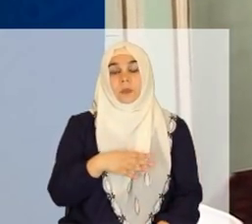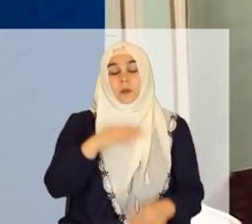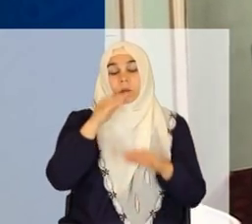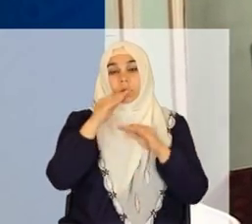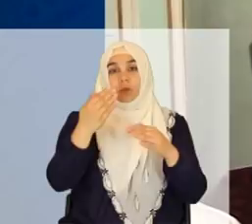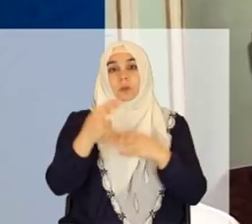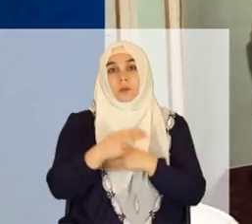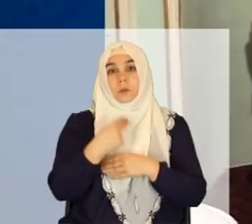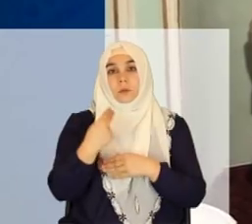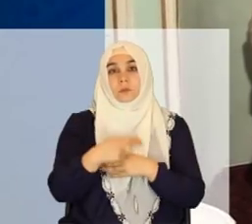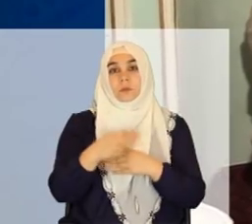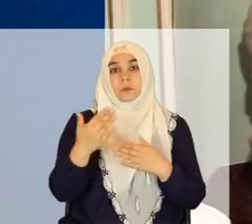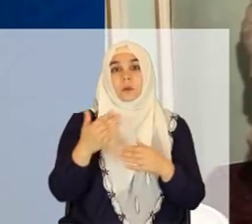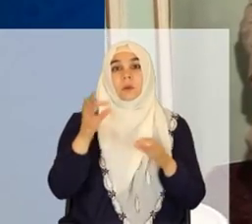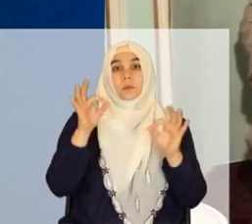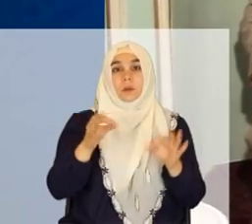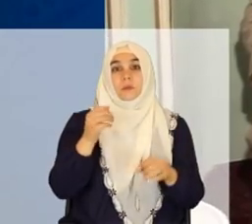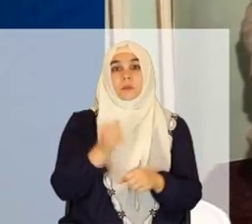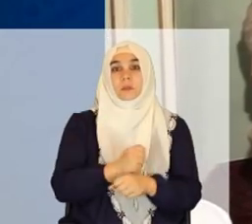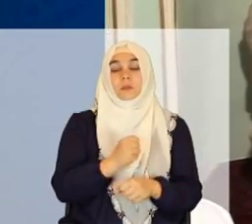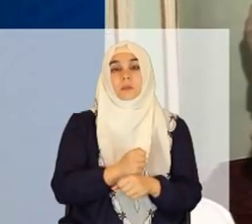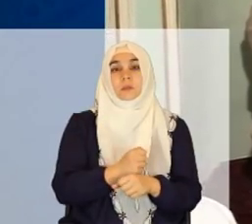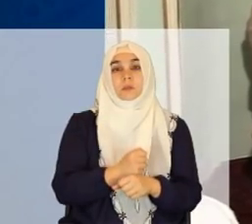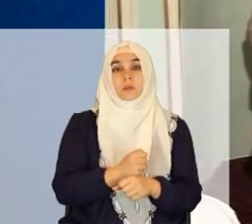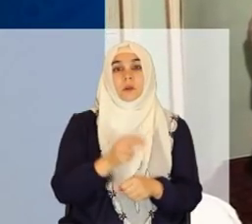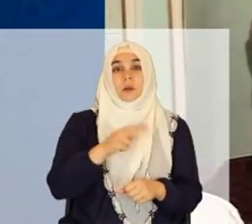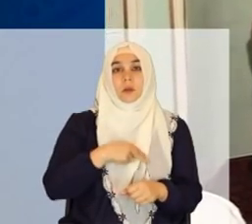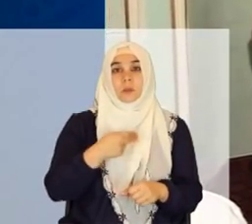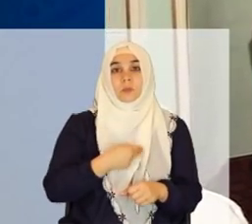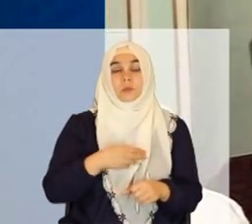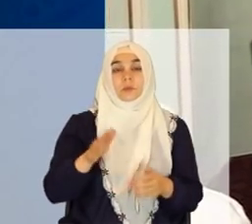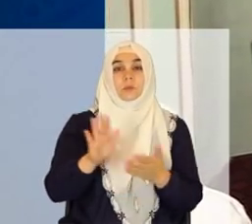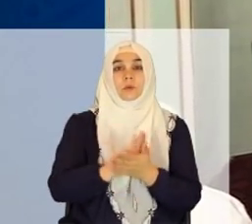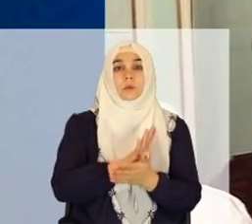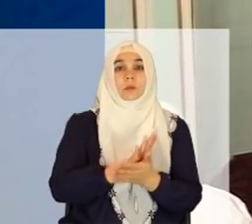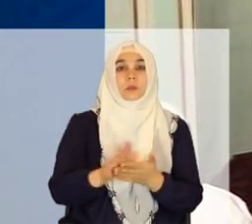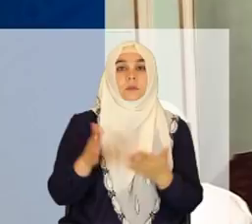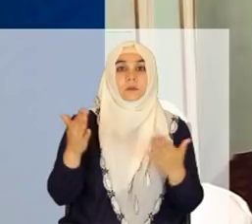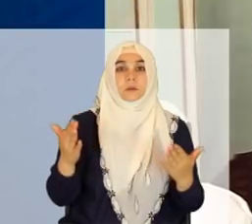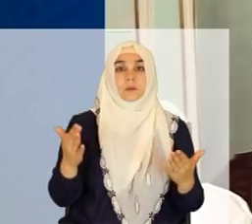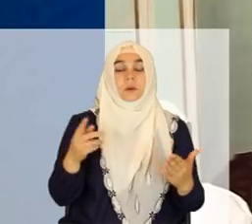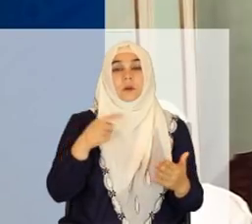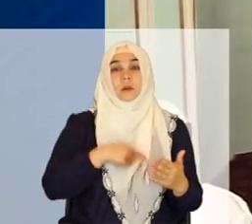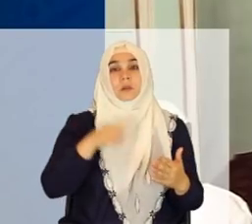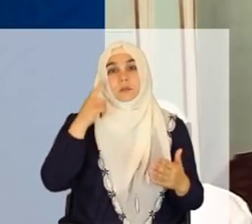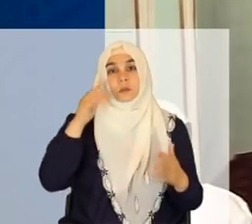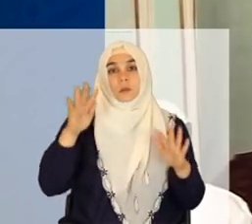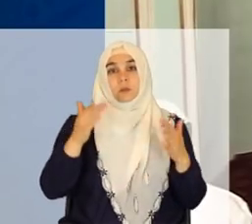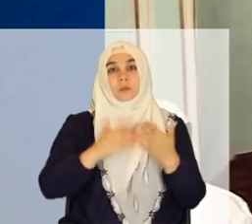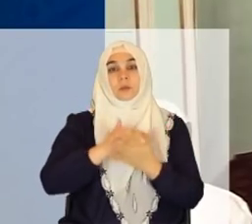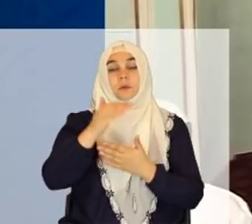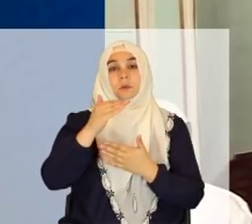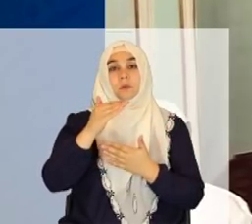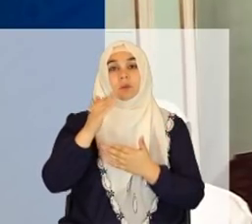ruhiy tarbiyamizni joyiga qo'yadi. Qalbimizni poklaydi, axloqlarimizni